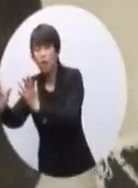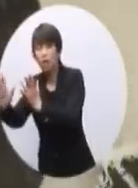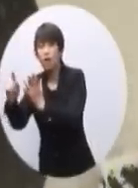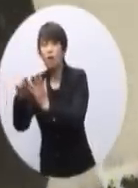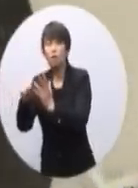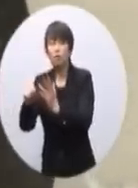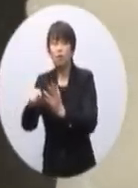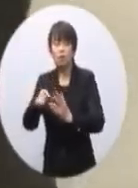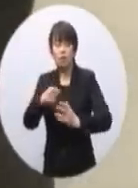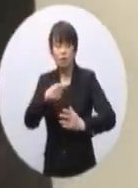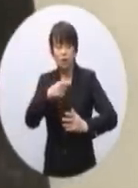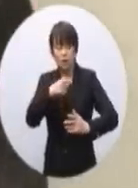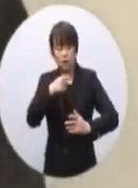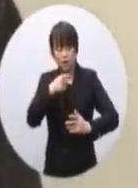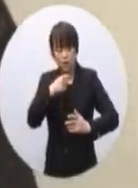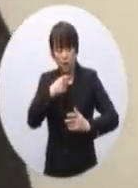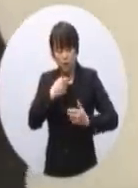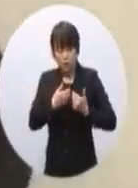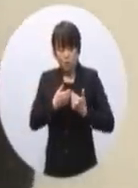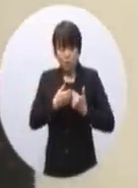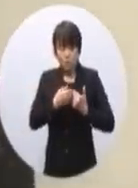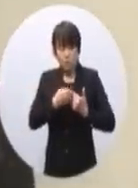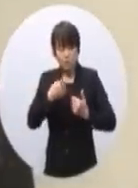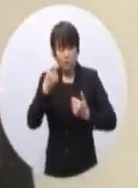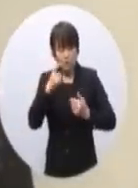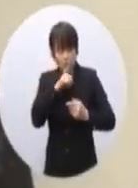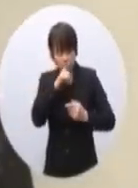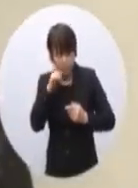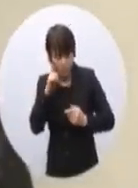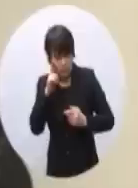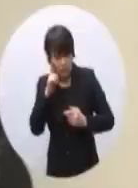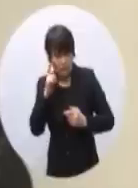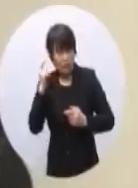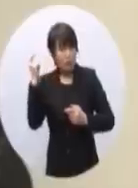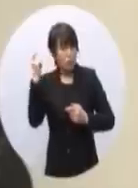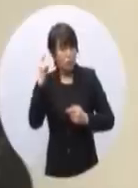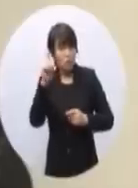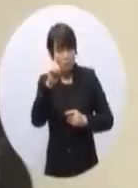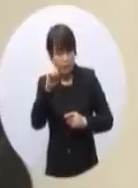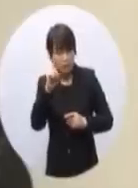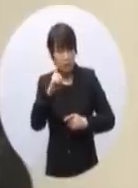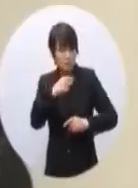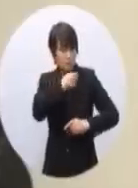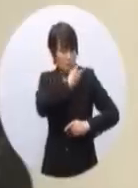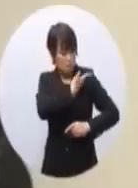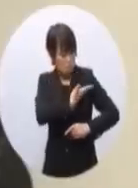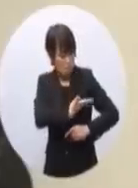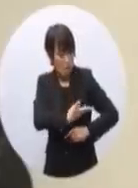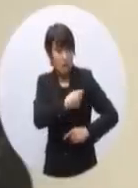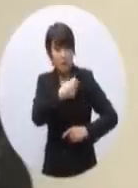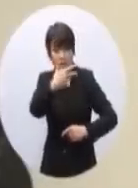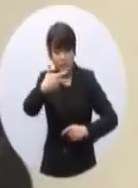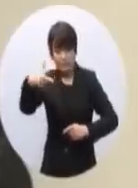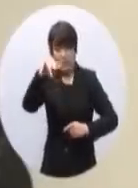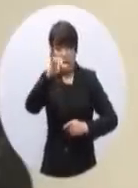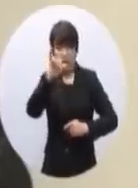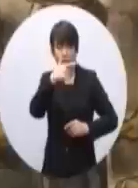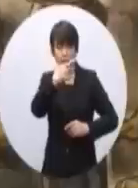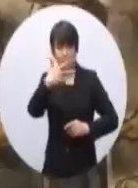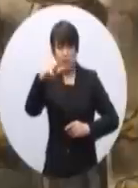異様なほど静寂な中で聞こえてきたのは人の体から流れ出る体液の音だったといいます